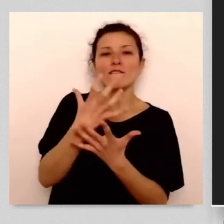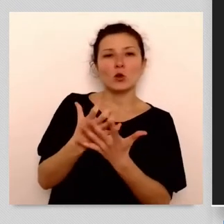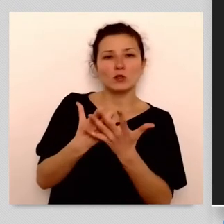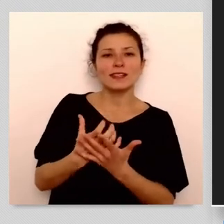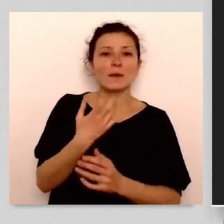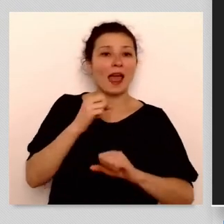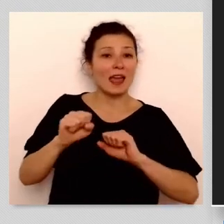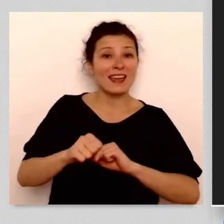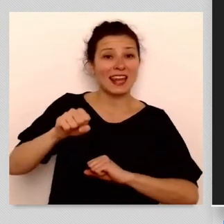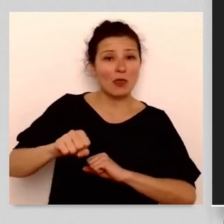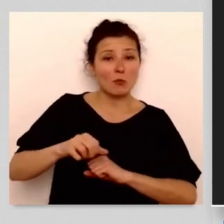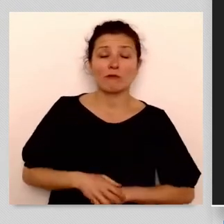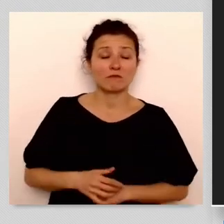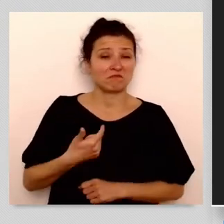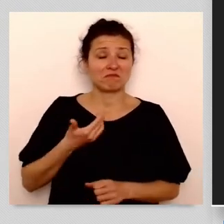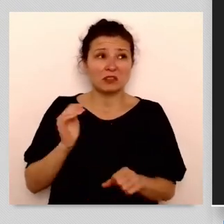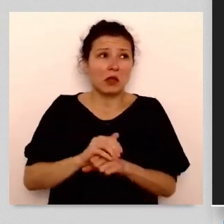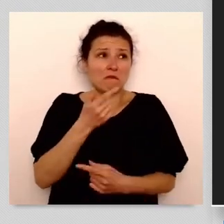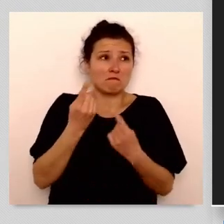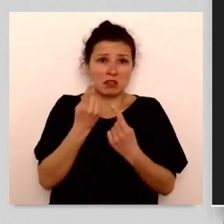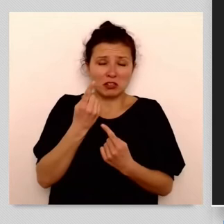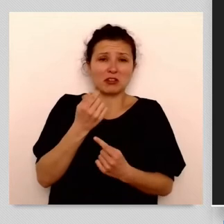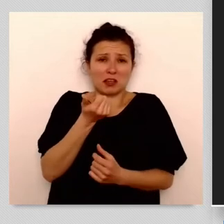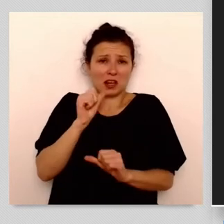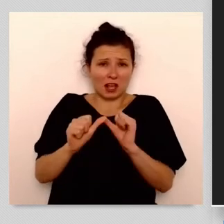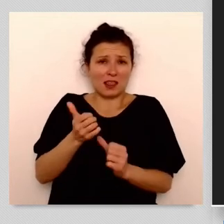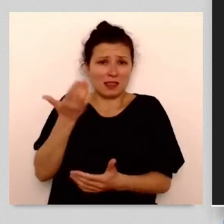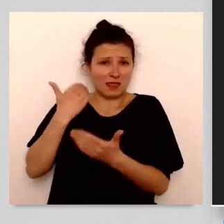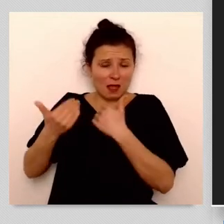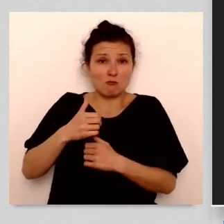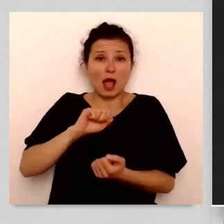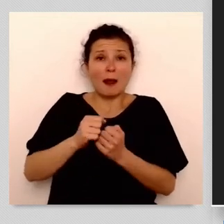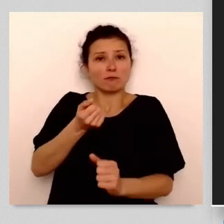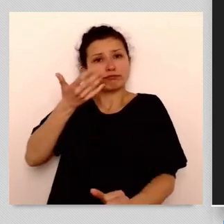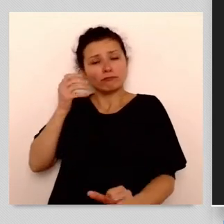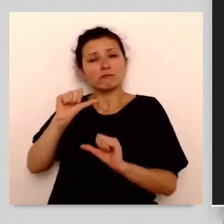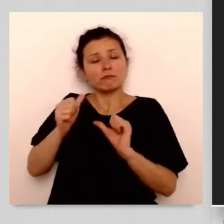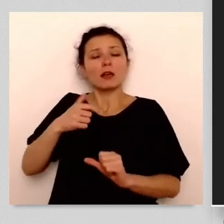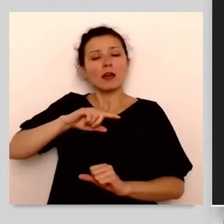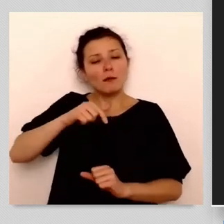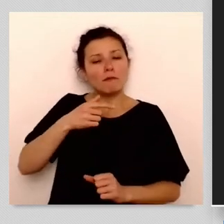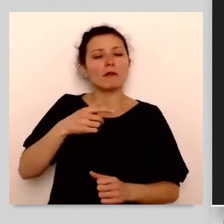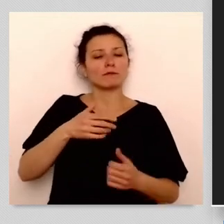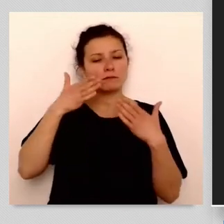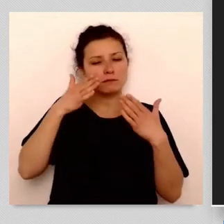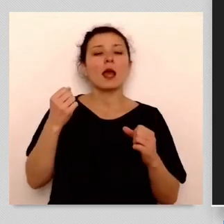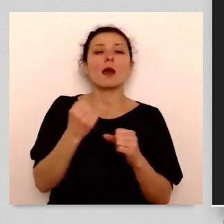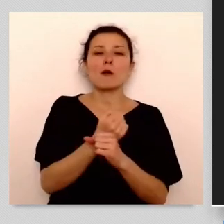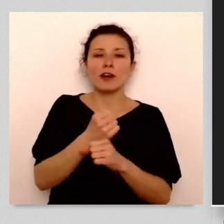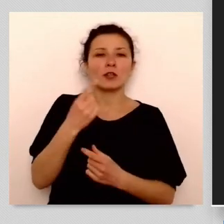znaczy myślę, że kilka lat temu czy kilkanaście lat temu, gdybyśmy zaczęli poważnie myśleć o transformacji energetycznej, to nie